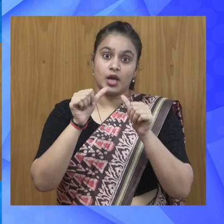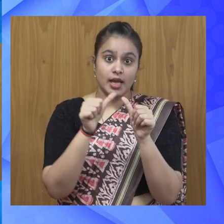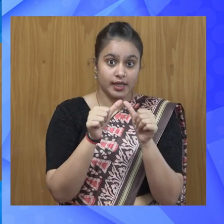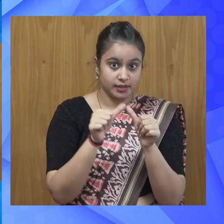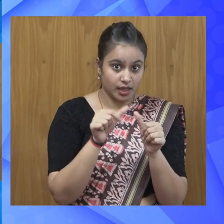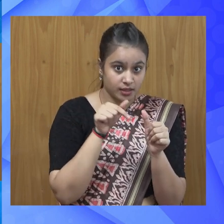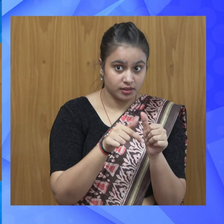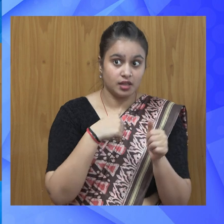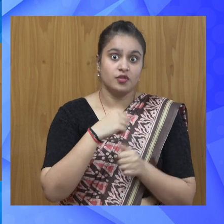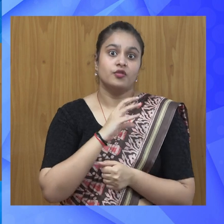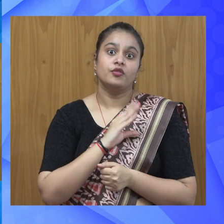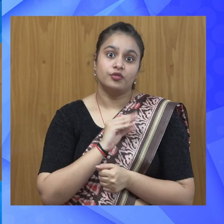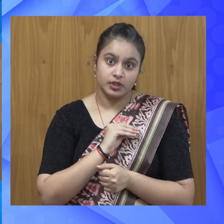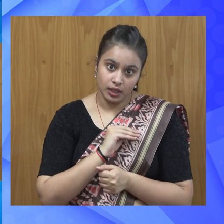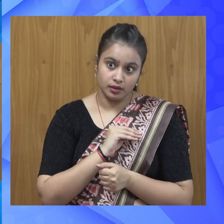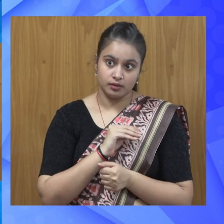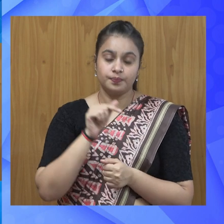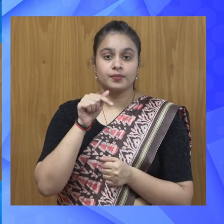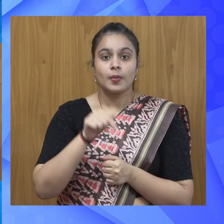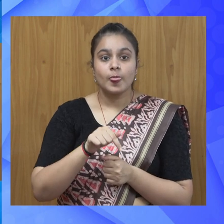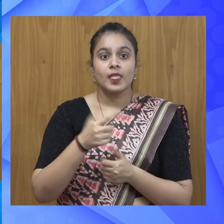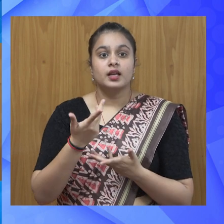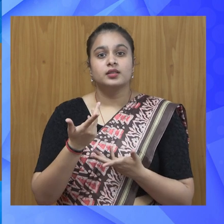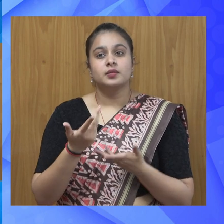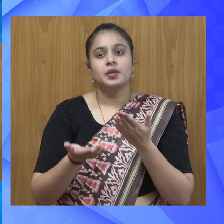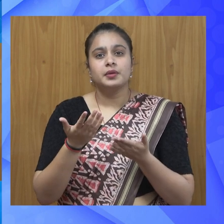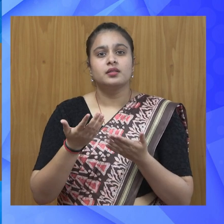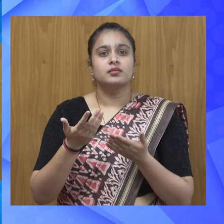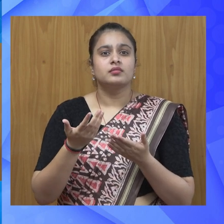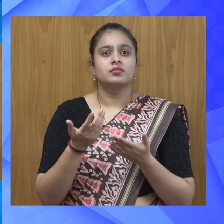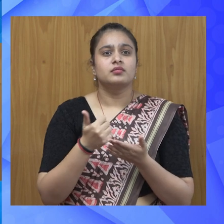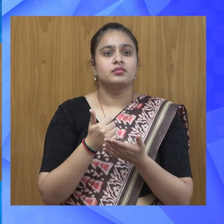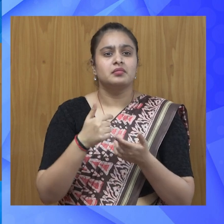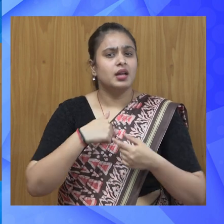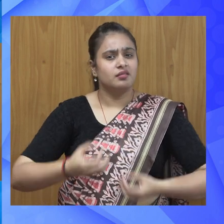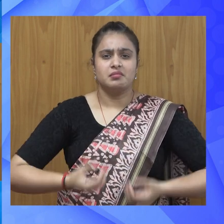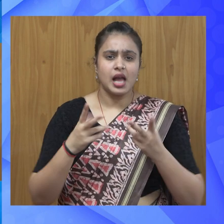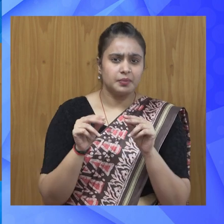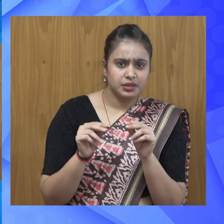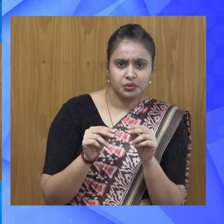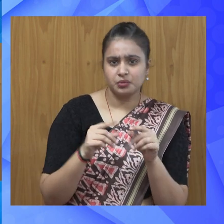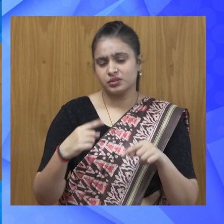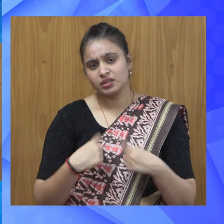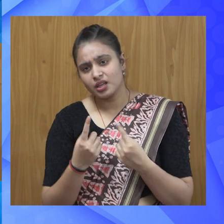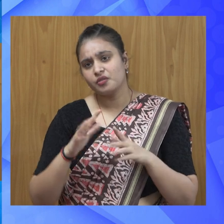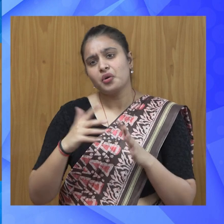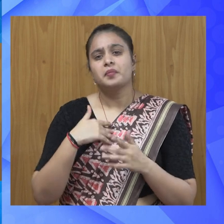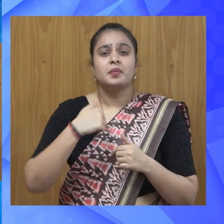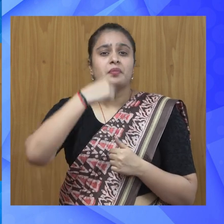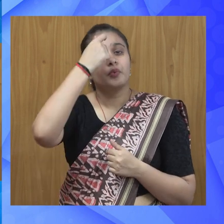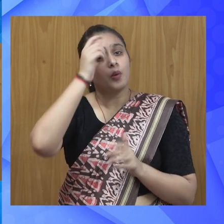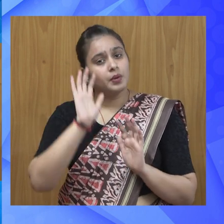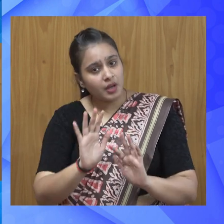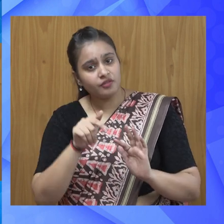एक प्रकार का डर है, एक प्रकार के एक कष्ट की फीलिंग होती है कि मैं खुश नहीं हूं अपने आप से, मैं किसी कष्ट में हूं,